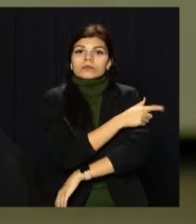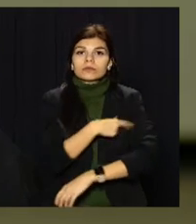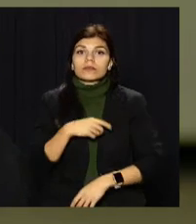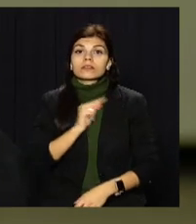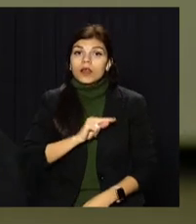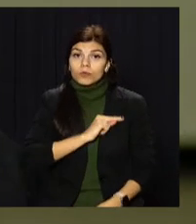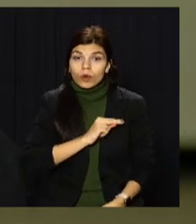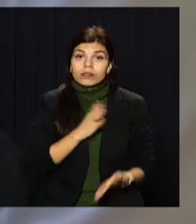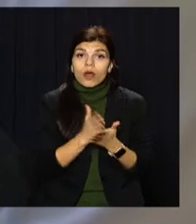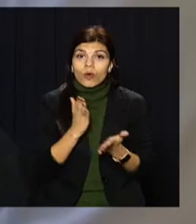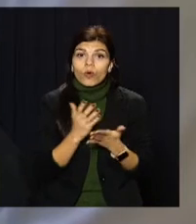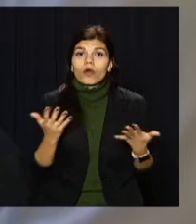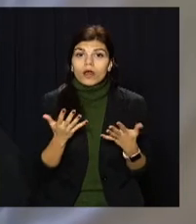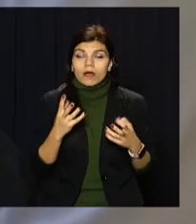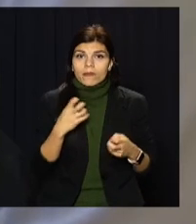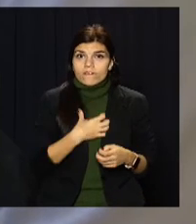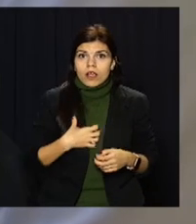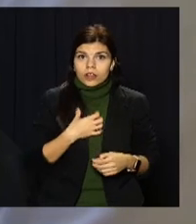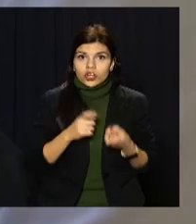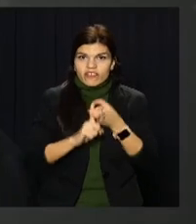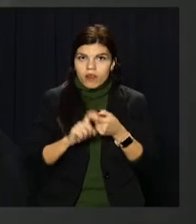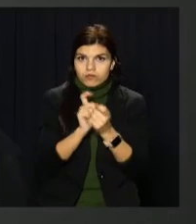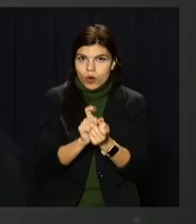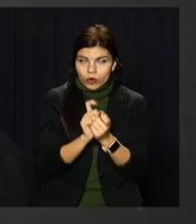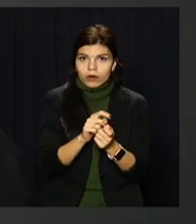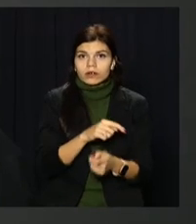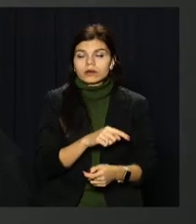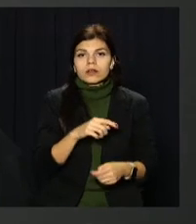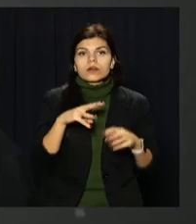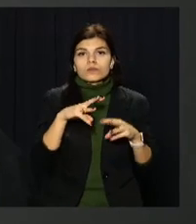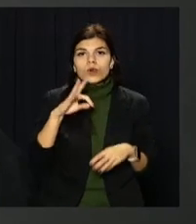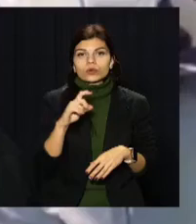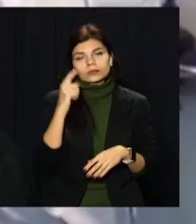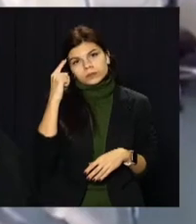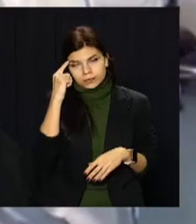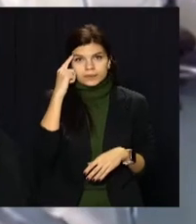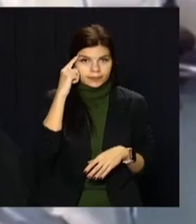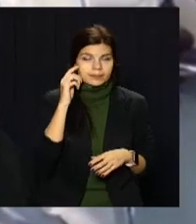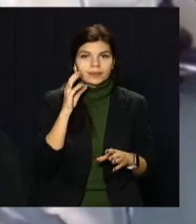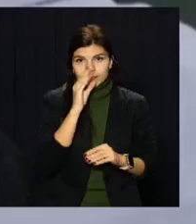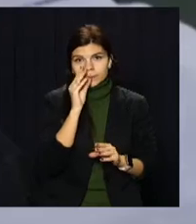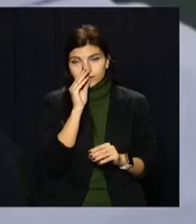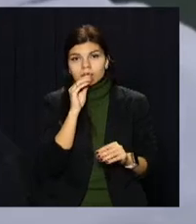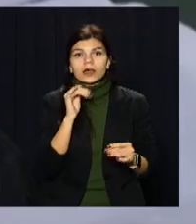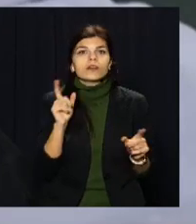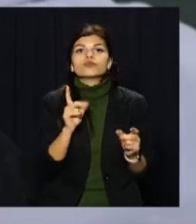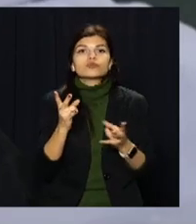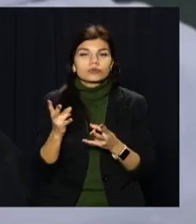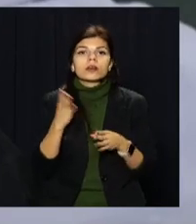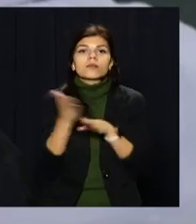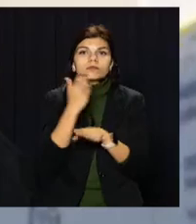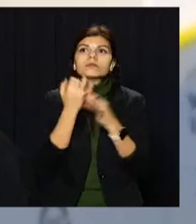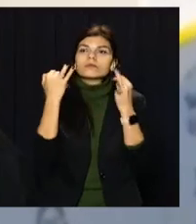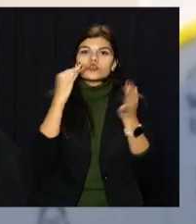які знаходяться на передовій боротьби з інфекцією. ВООЗ налаштована оптимістично і працює з усіма потенційними